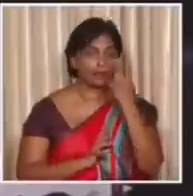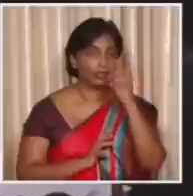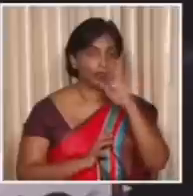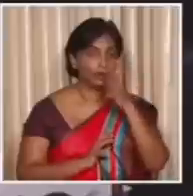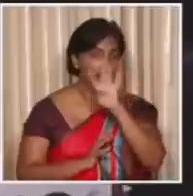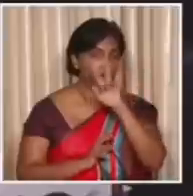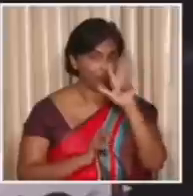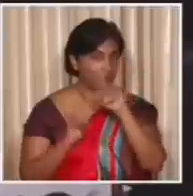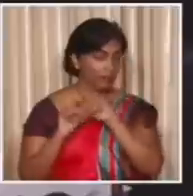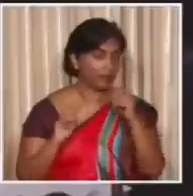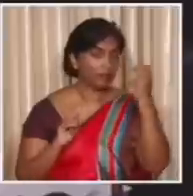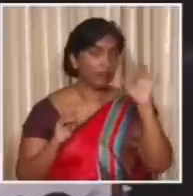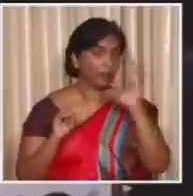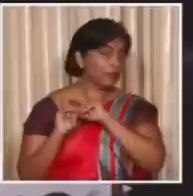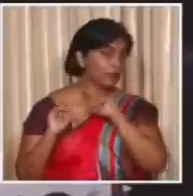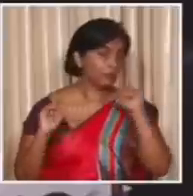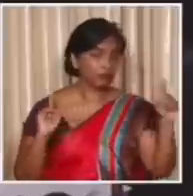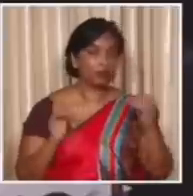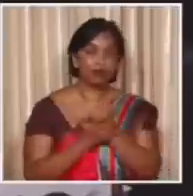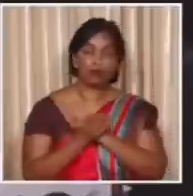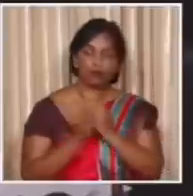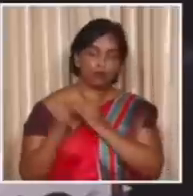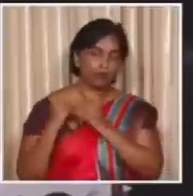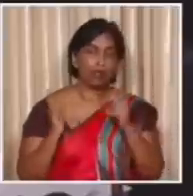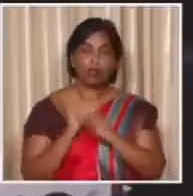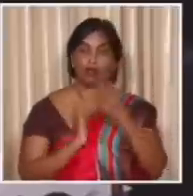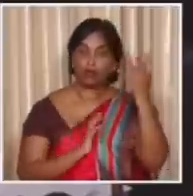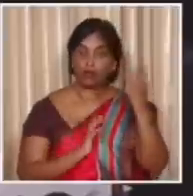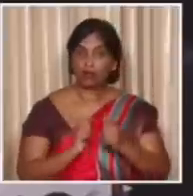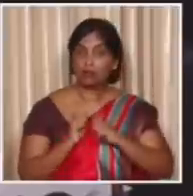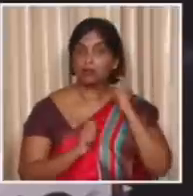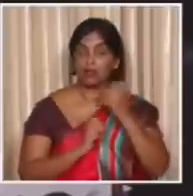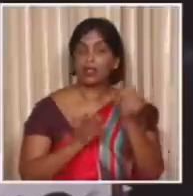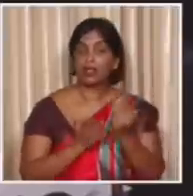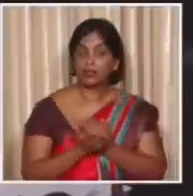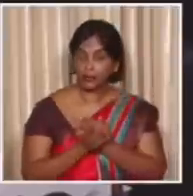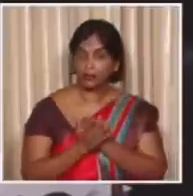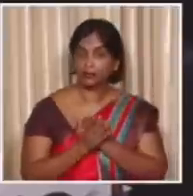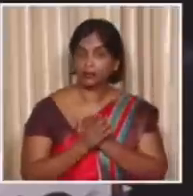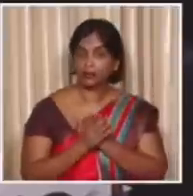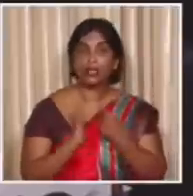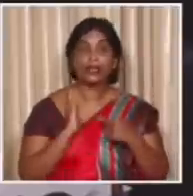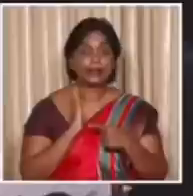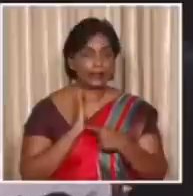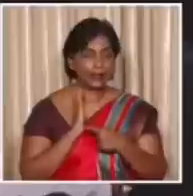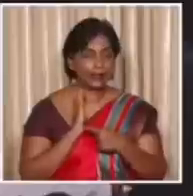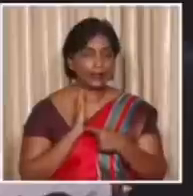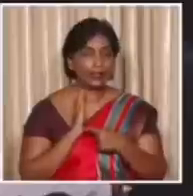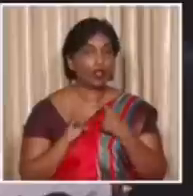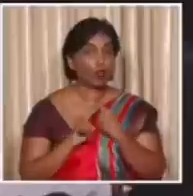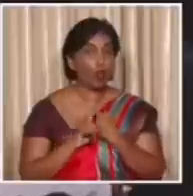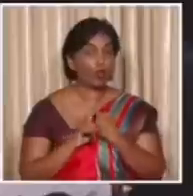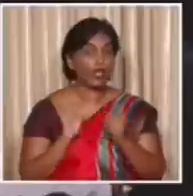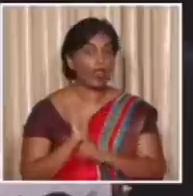1948 ඉඳන් 2015 දක්වා මුළු ඉතිහාසෙටම අපි ණය අරගෙන ගෙවන්න ඉතුරු වෙලා තිබ්බේ අපිට ට්‍රිලියන ට්‍රිලියන කියන කෝටි